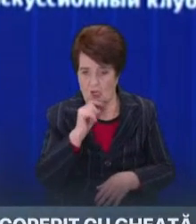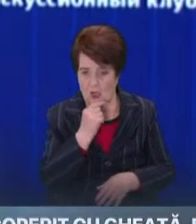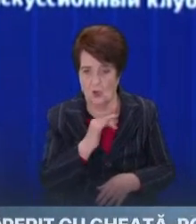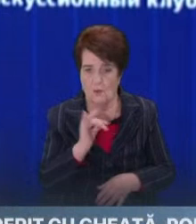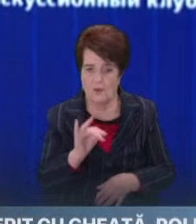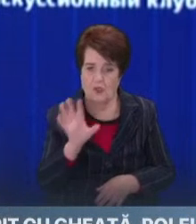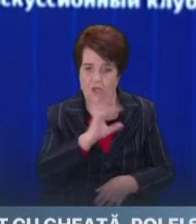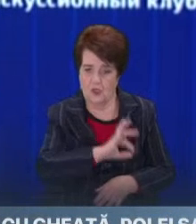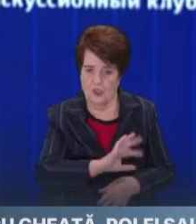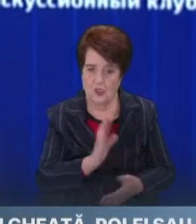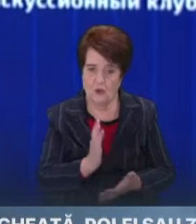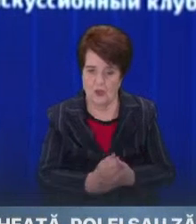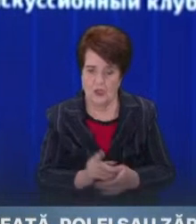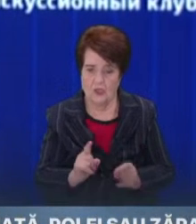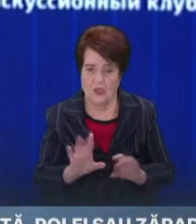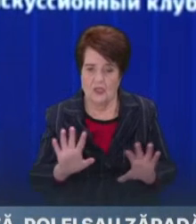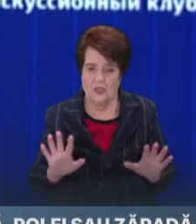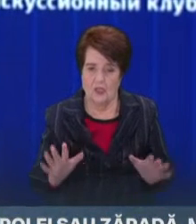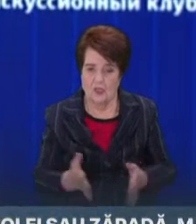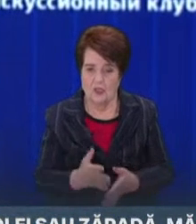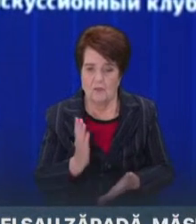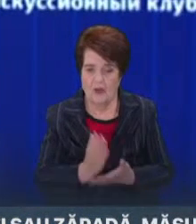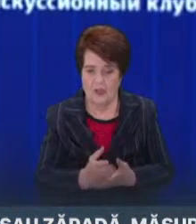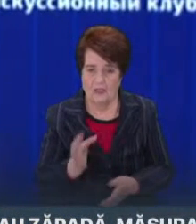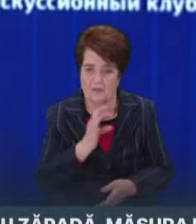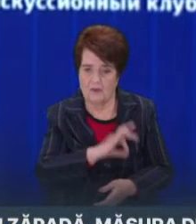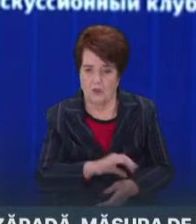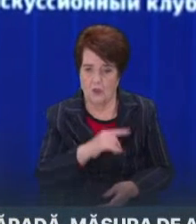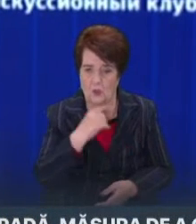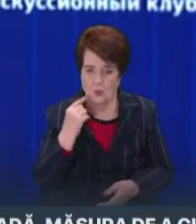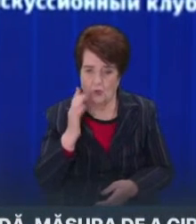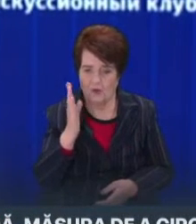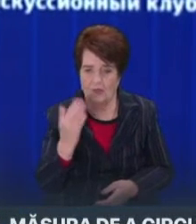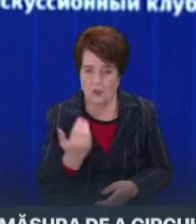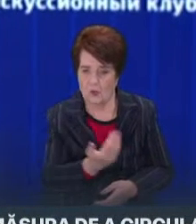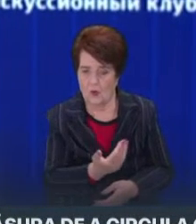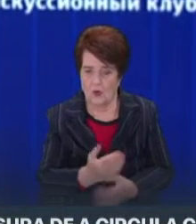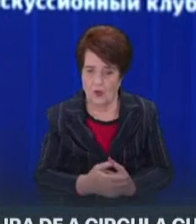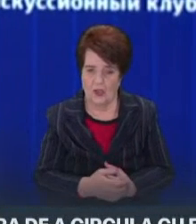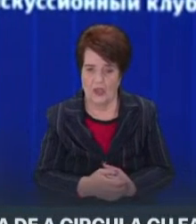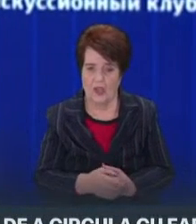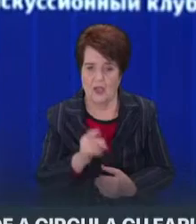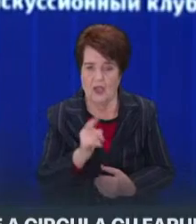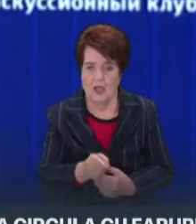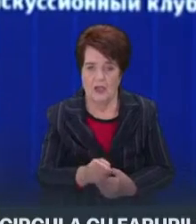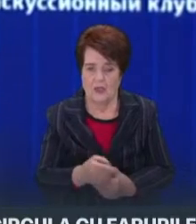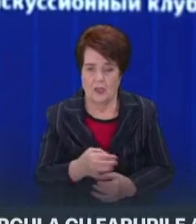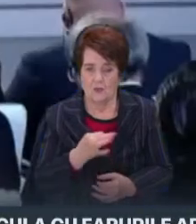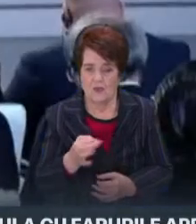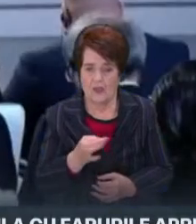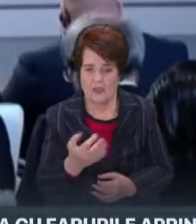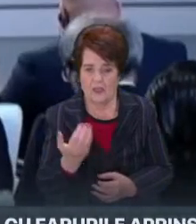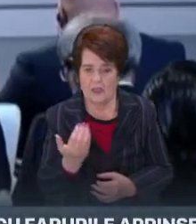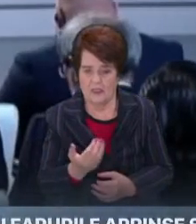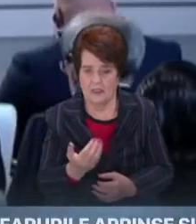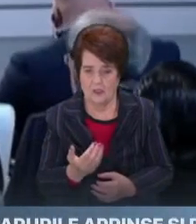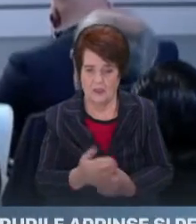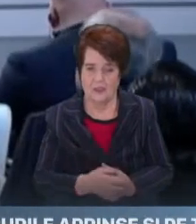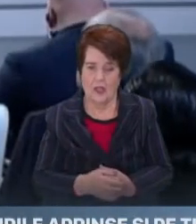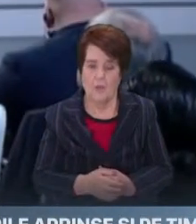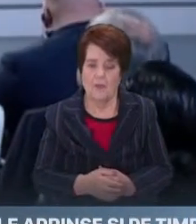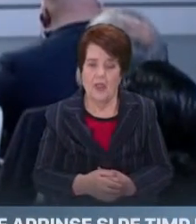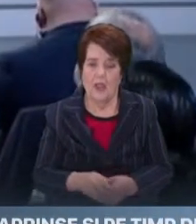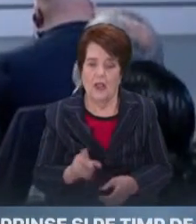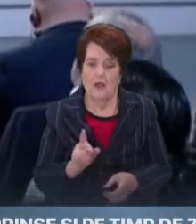și câștiguri. Ceea ce se întâmplă este în beneficiul Rusiei și al viitorului ei. Este legat în întărirea suveranității noastre.